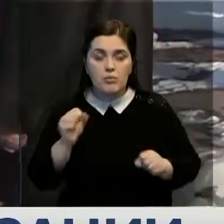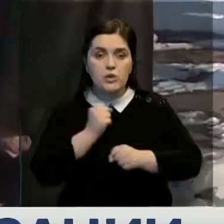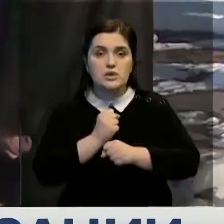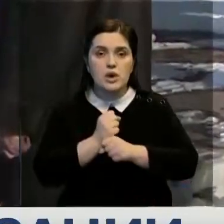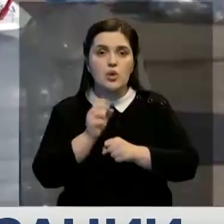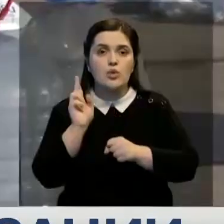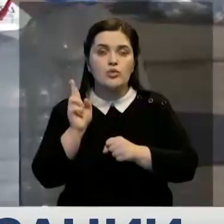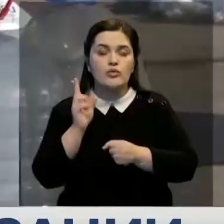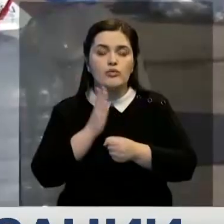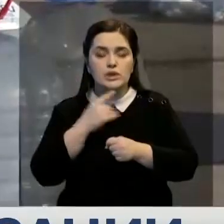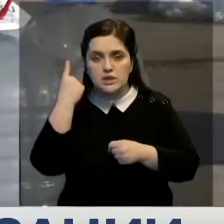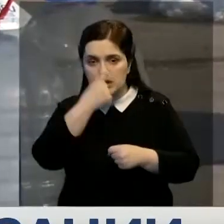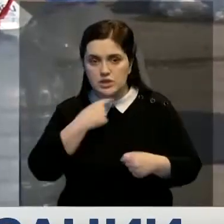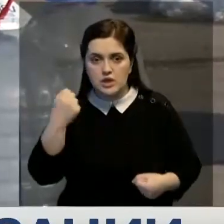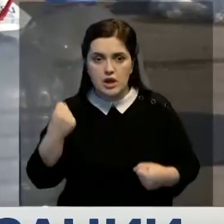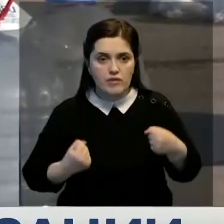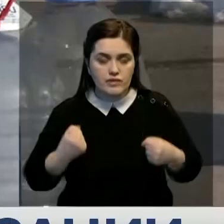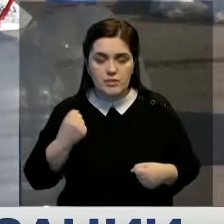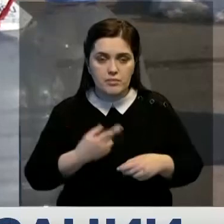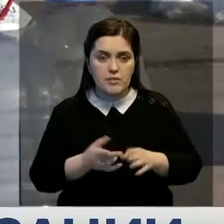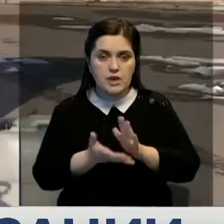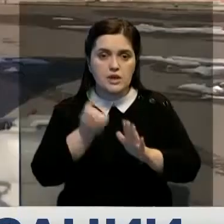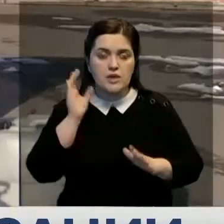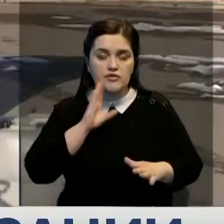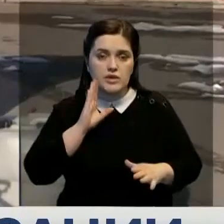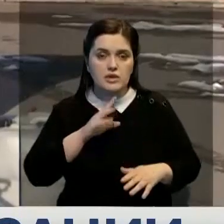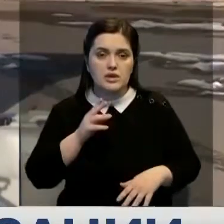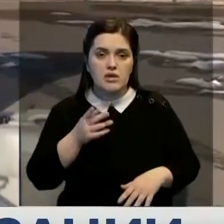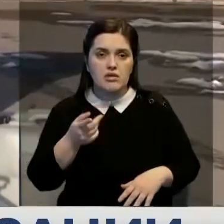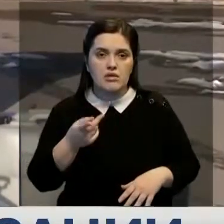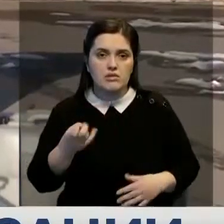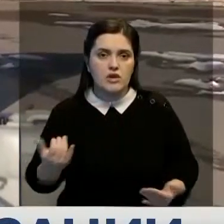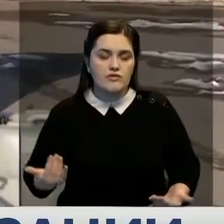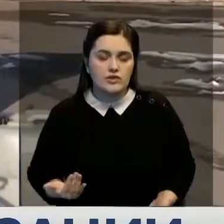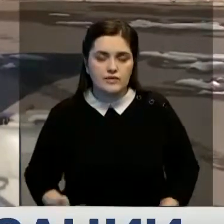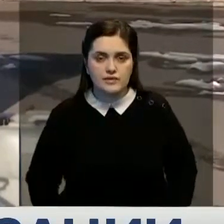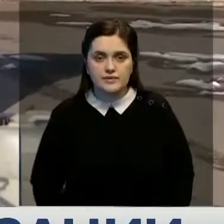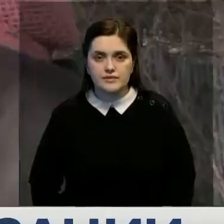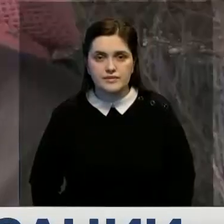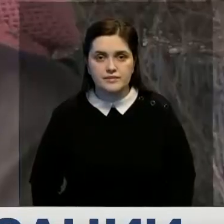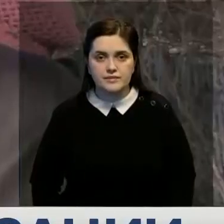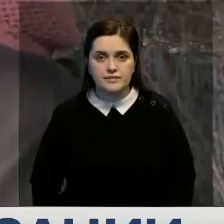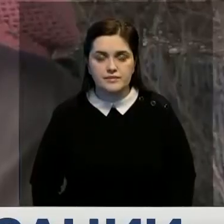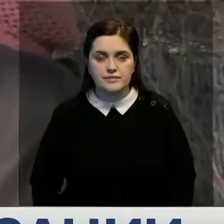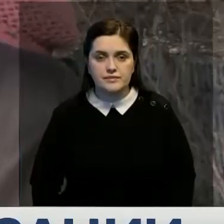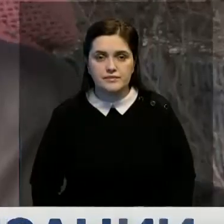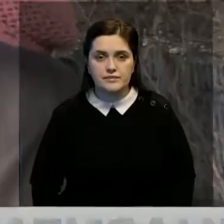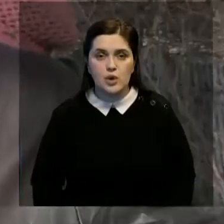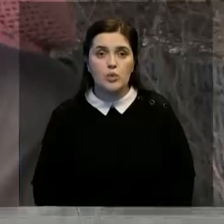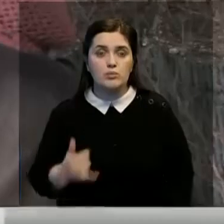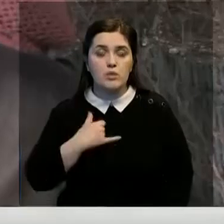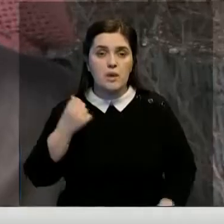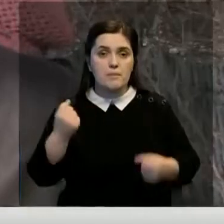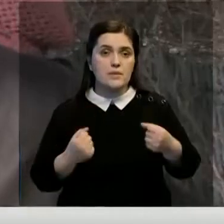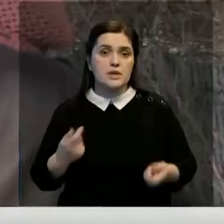те, у кого есть личные автомобили. Для остальных добыча воды превращается в квест на выживание. У меня машина, я вожу питьевую воду